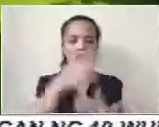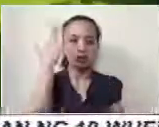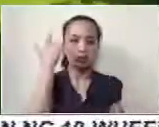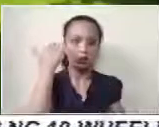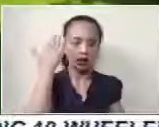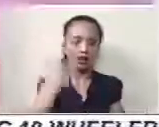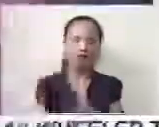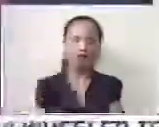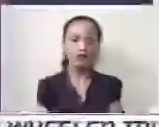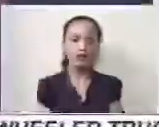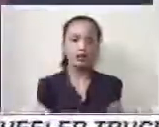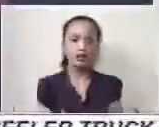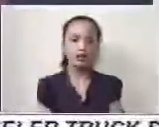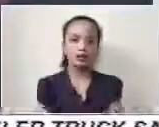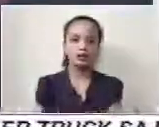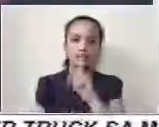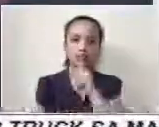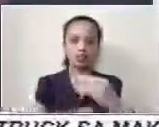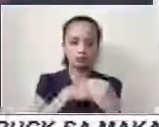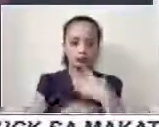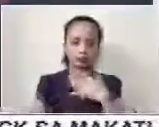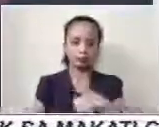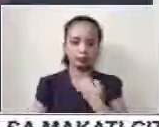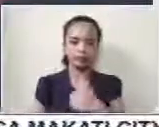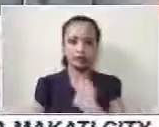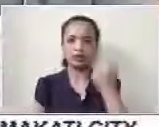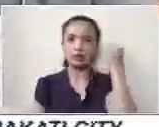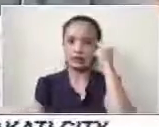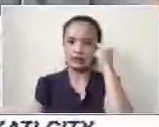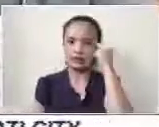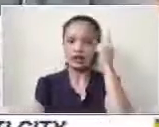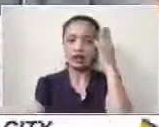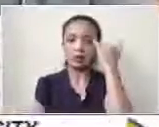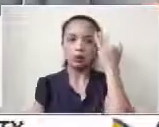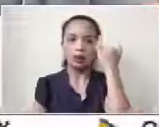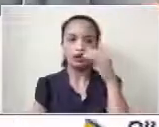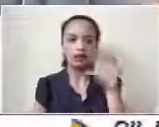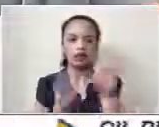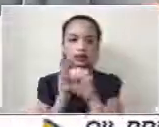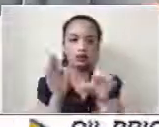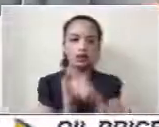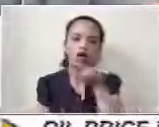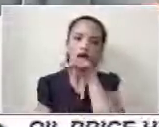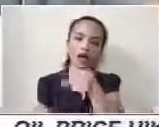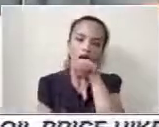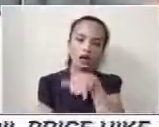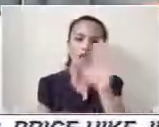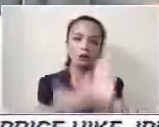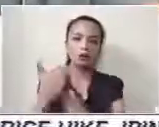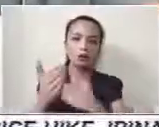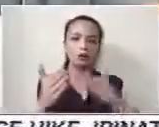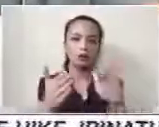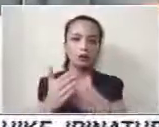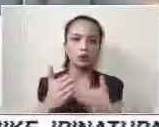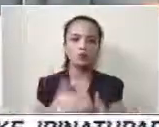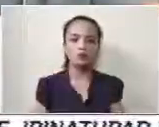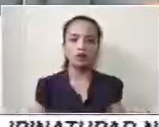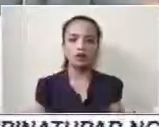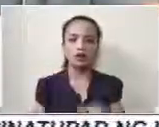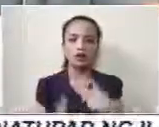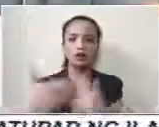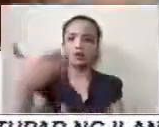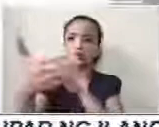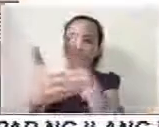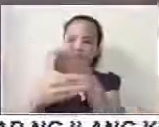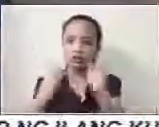sa kalagitnaan ng pandemic pero patok sa mga biyahero. Ngayon talagang ang daming nagpapabook kasi mas gusto ng mga tao